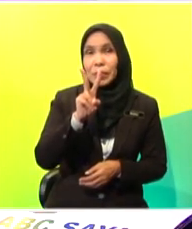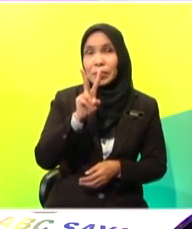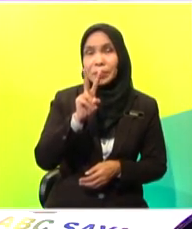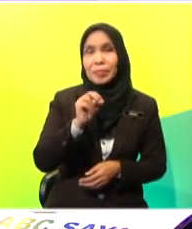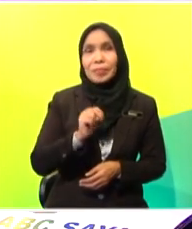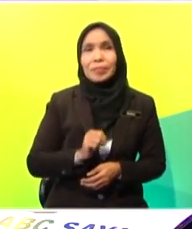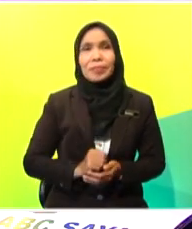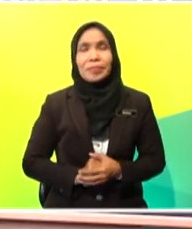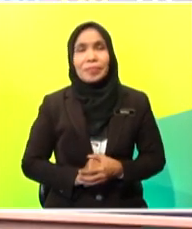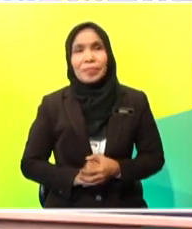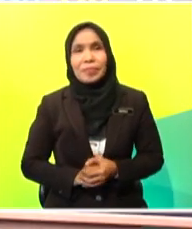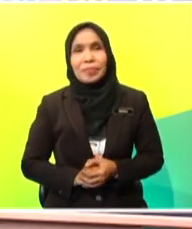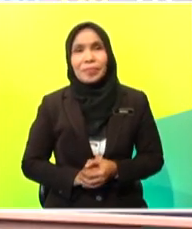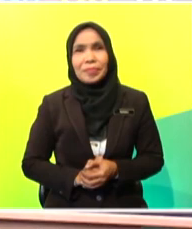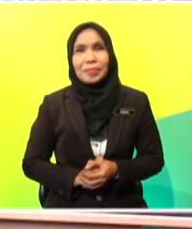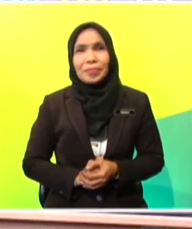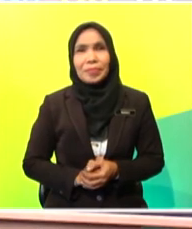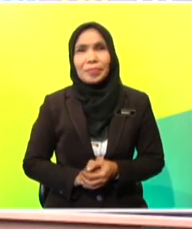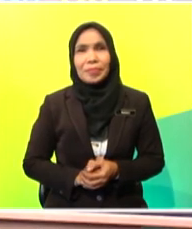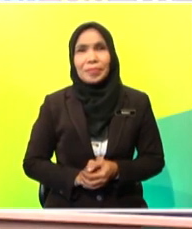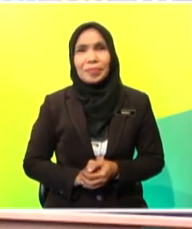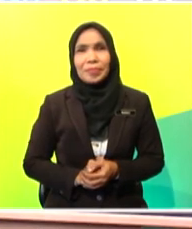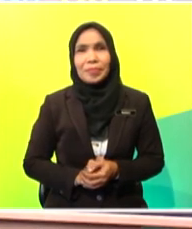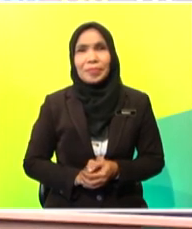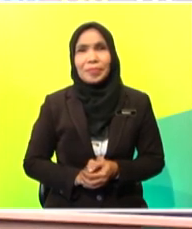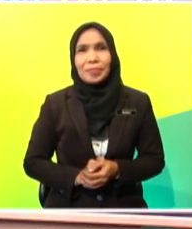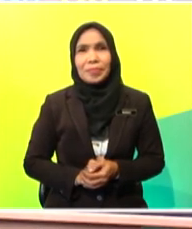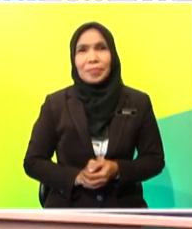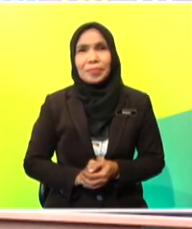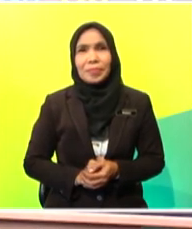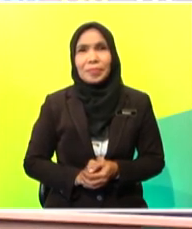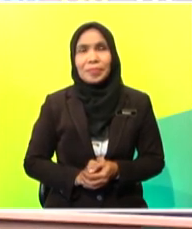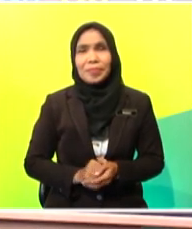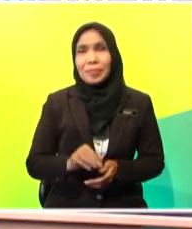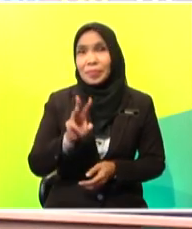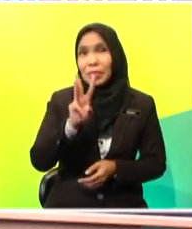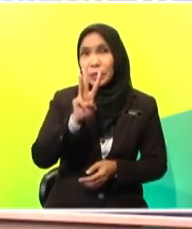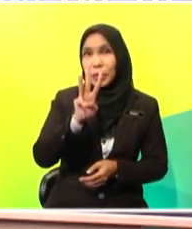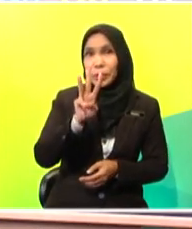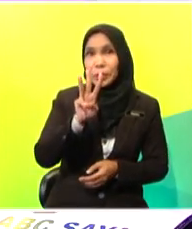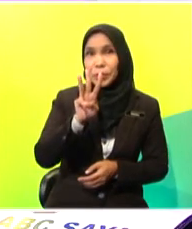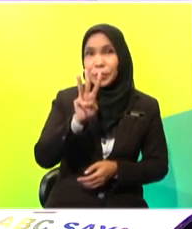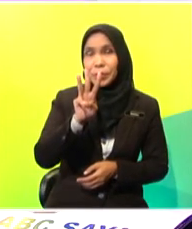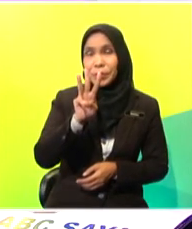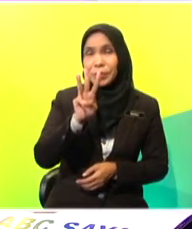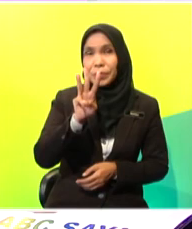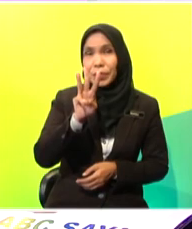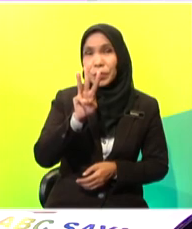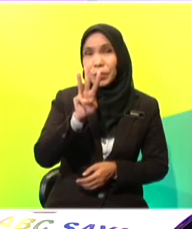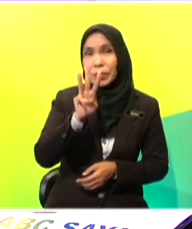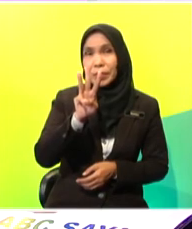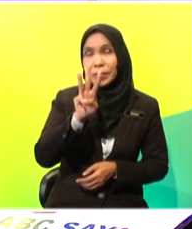Mbah biasa lagi banyakkan hurufnya udah gede jably uh